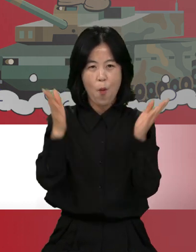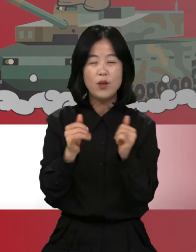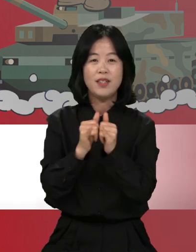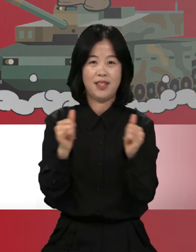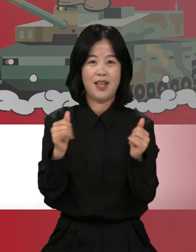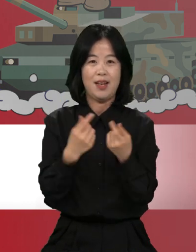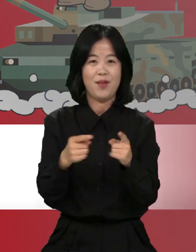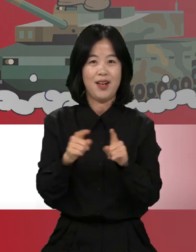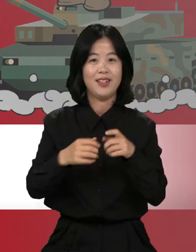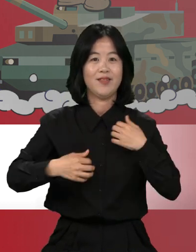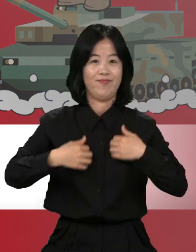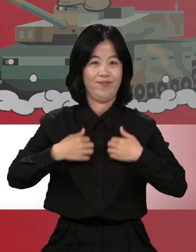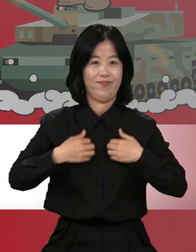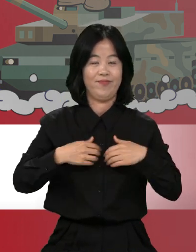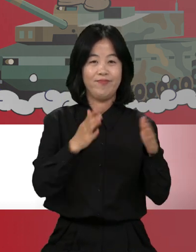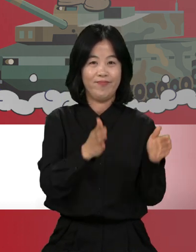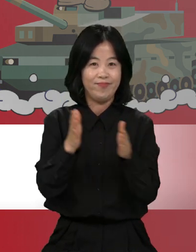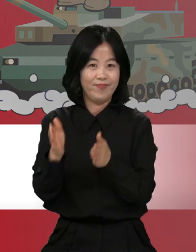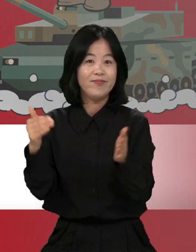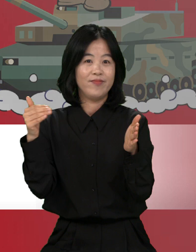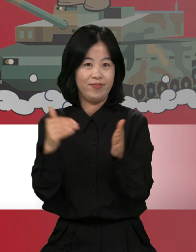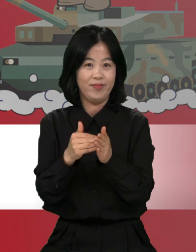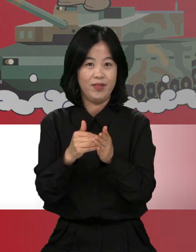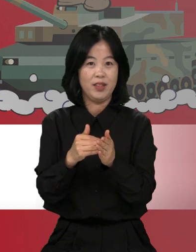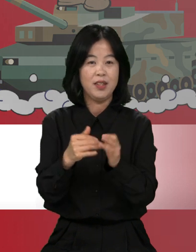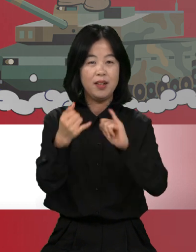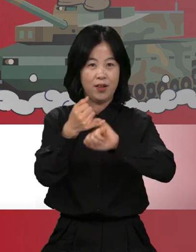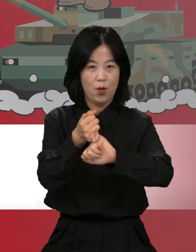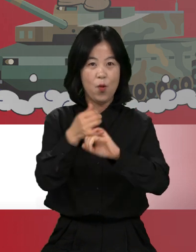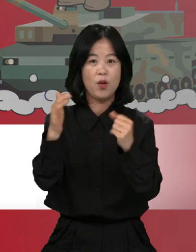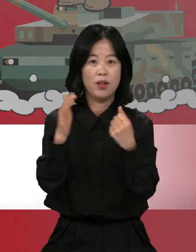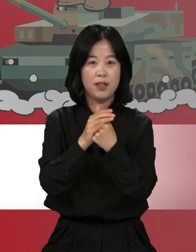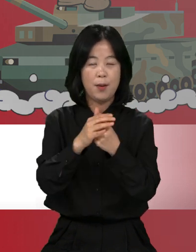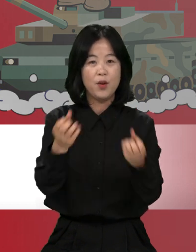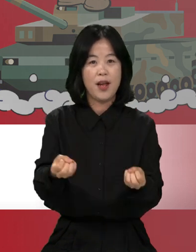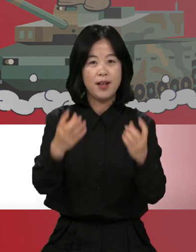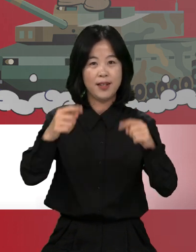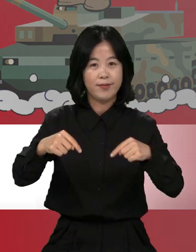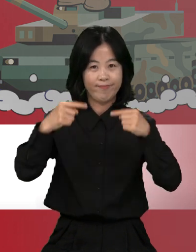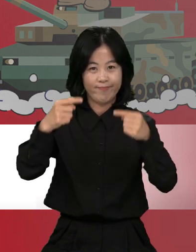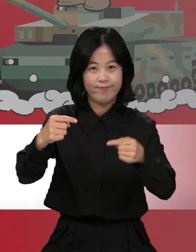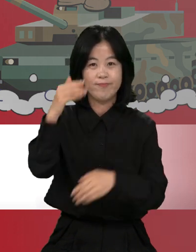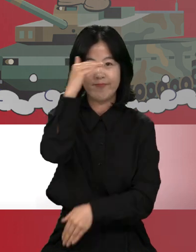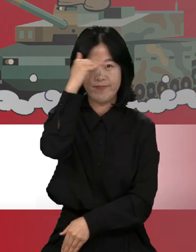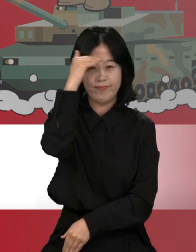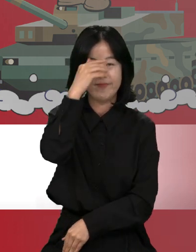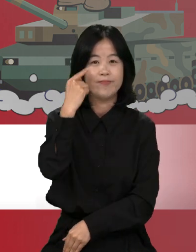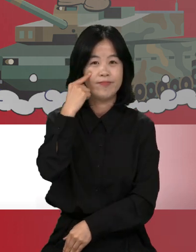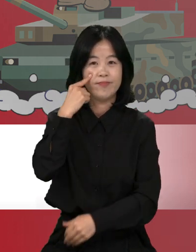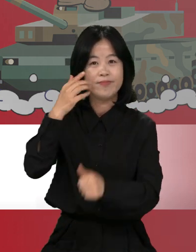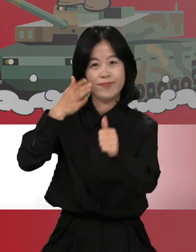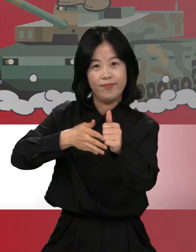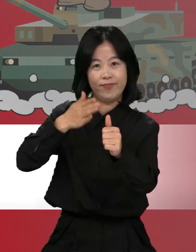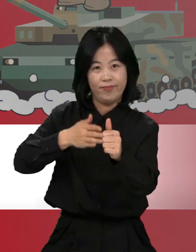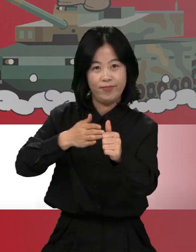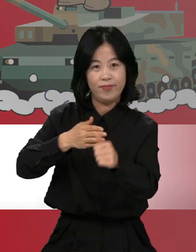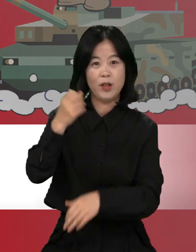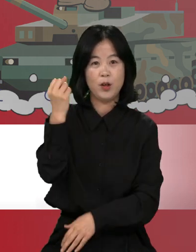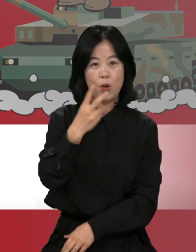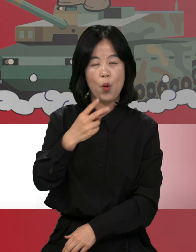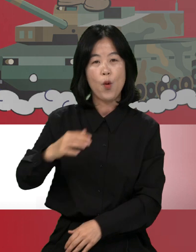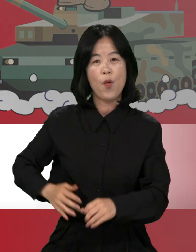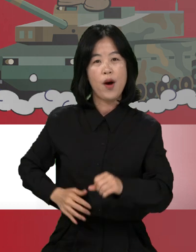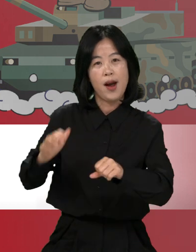축제, 모두가 함께 즐길 여러 콘텐츠가 준비되어 있는 만큼 이번 주말은 무적 해병과 꼭 함께 하시고요. 포항